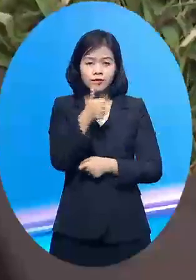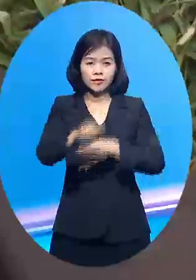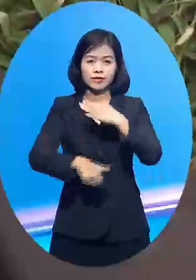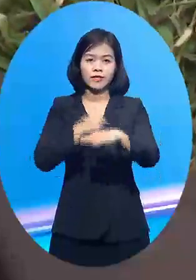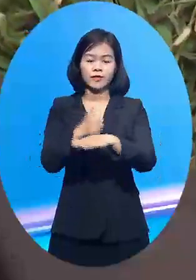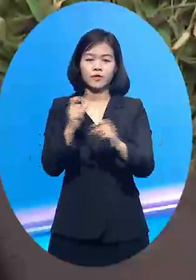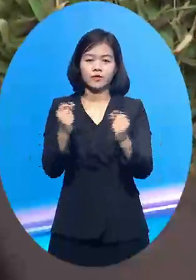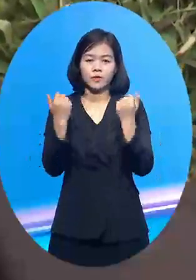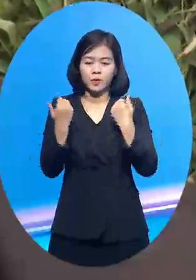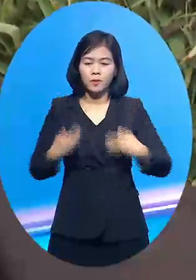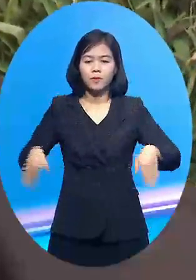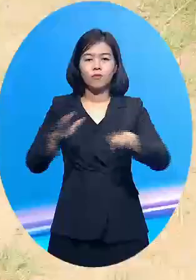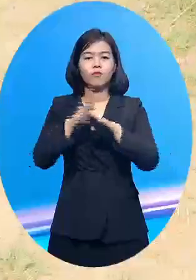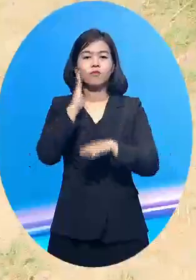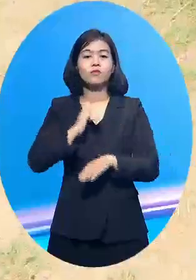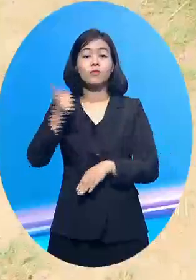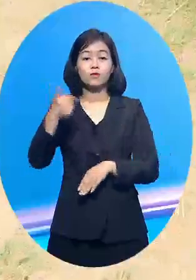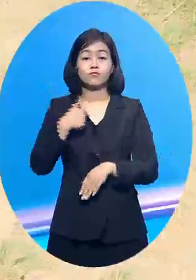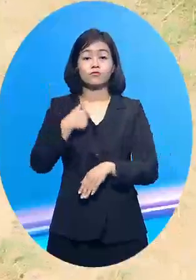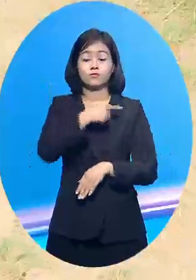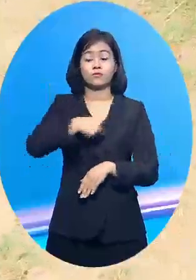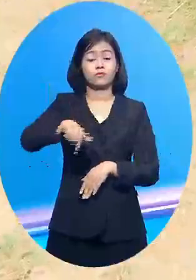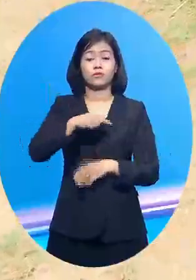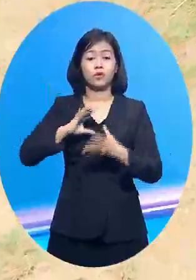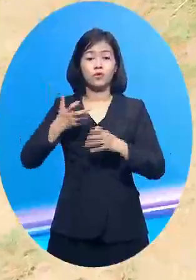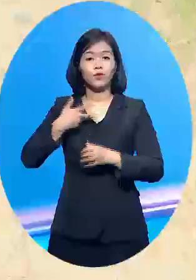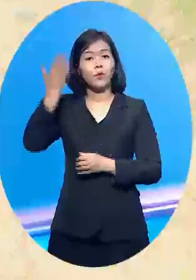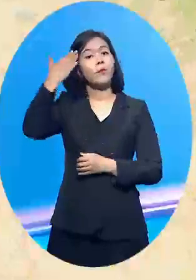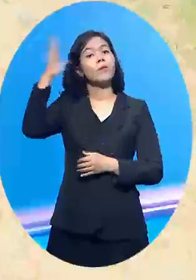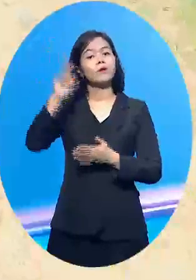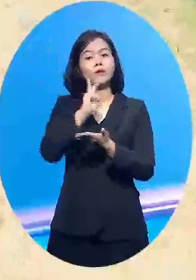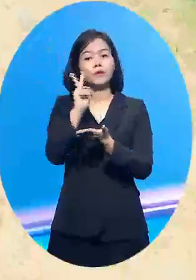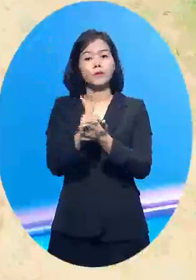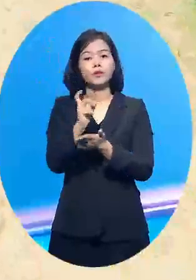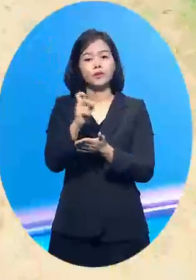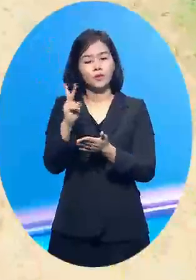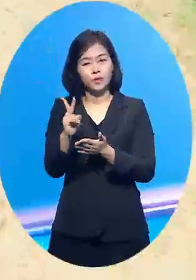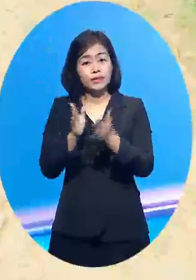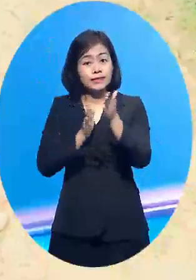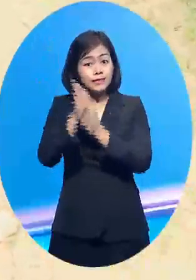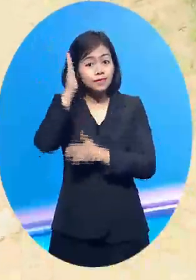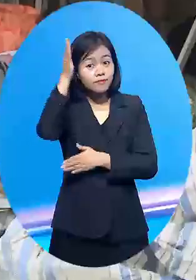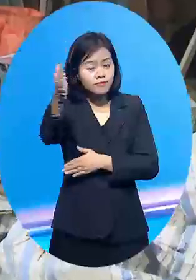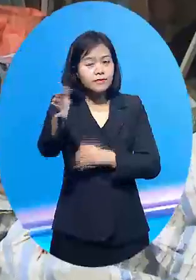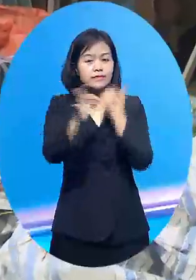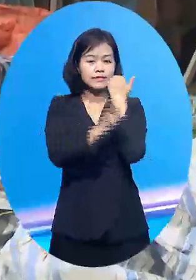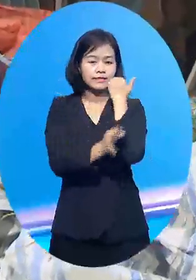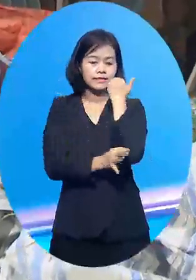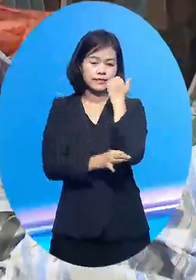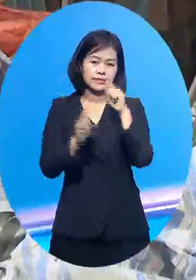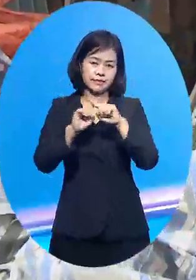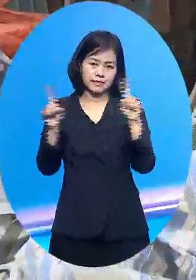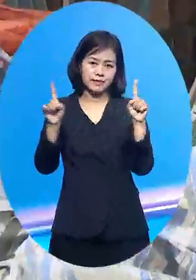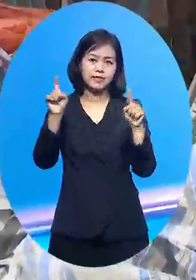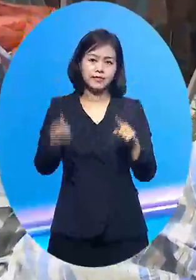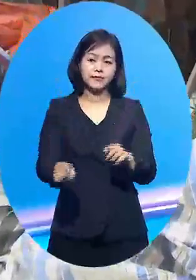Đó là lý do tại sao chúng tôi bắt đầu từ huyện Đức Huệ và chúng tôi sẽ phát triển chương trình tại các tỉnh thành khác ở Việt Nam. Trong